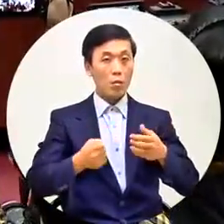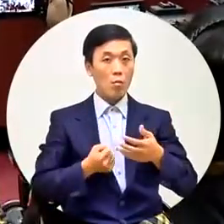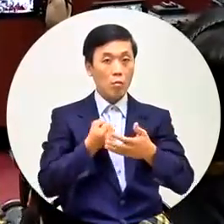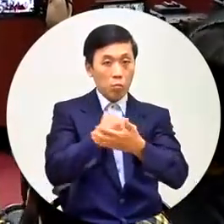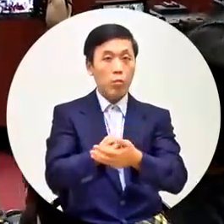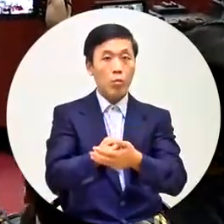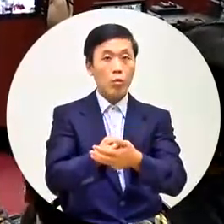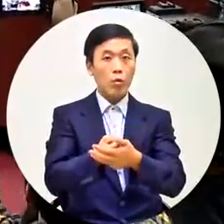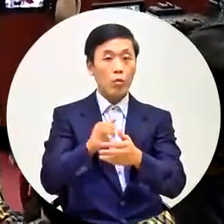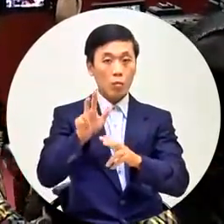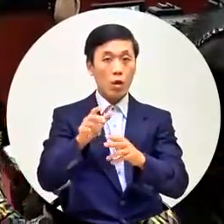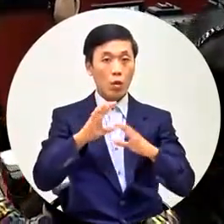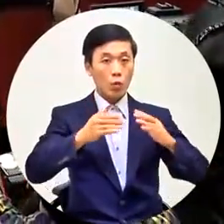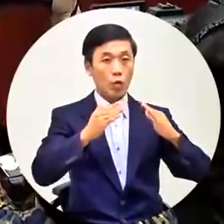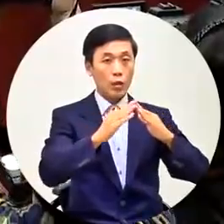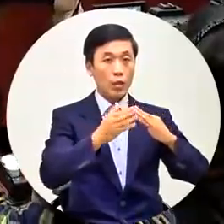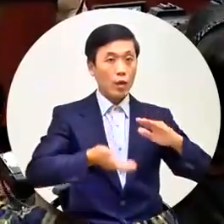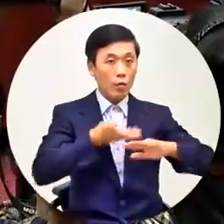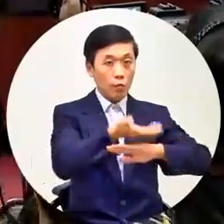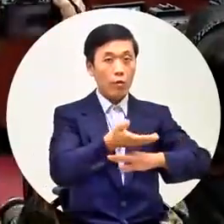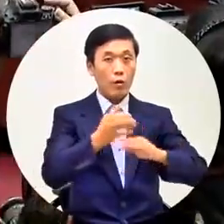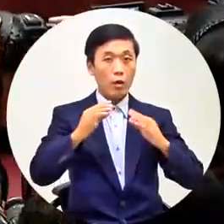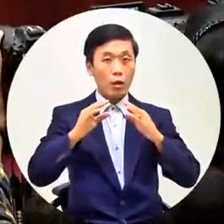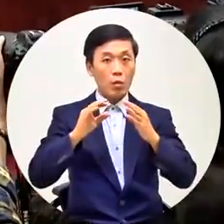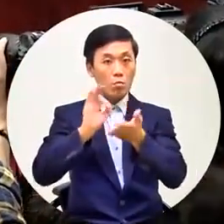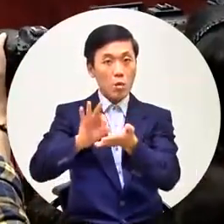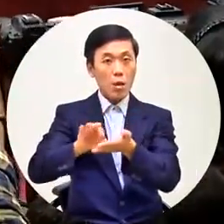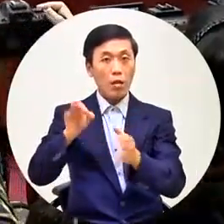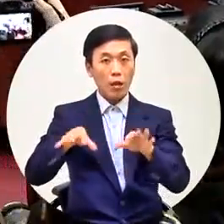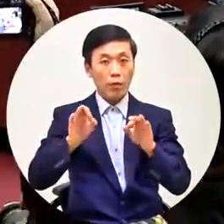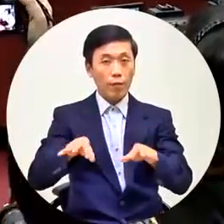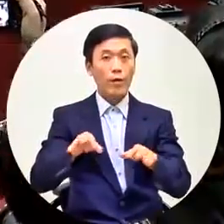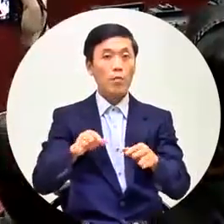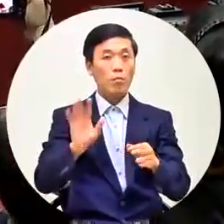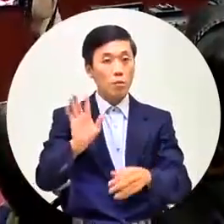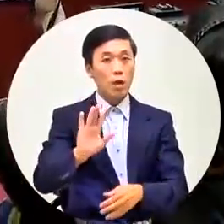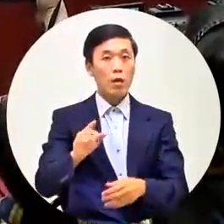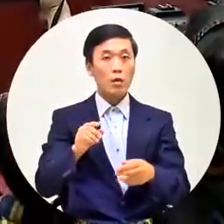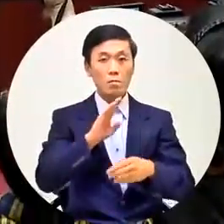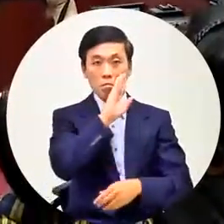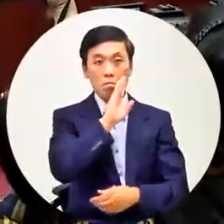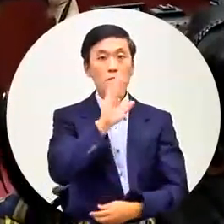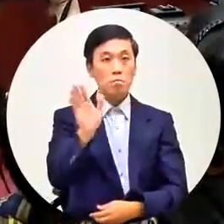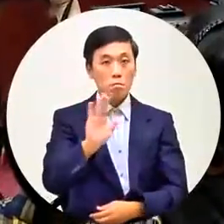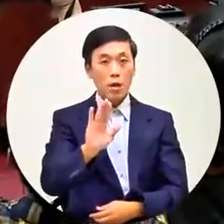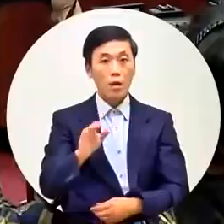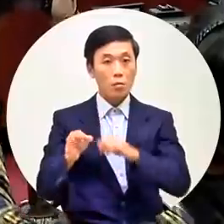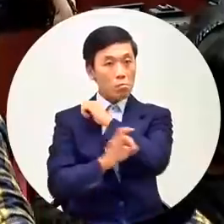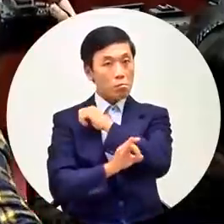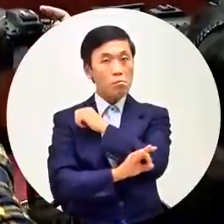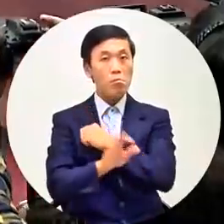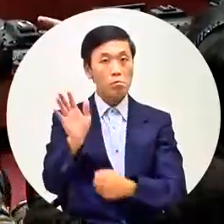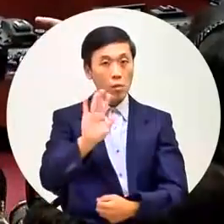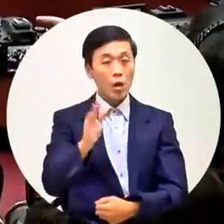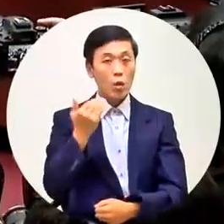枉费公帑，不滥用人员，不徇私舞弊，不收受贿赂，如违誓言，愿